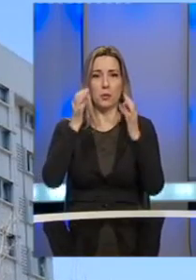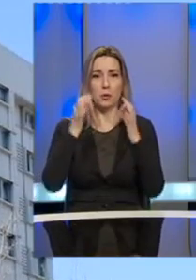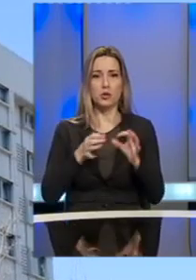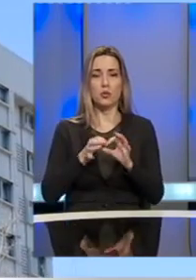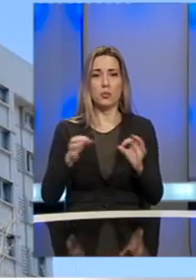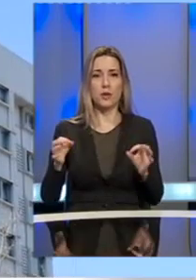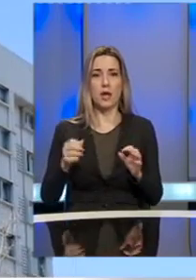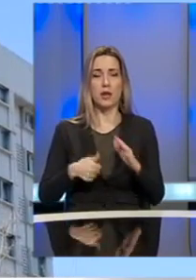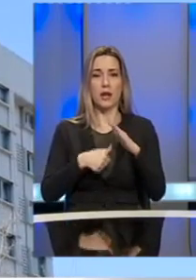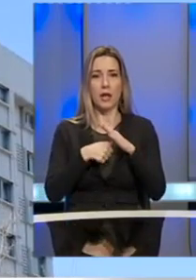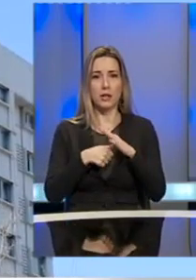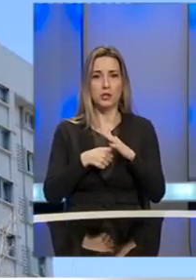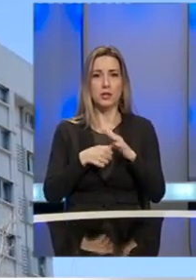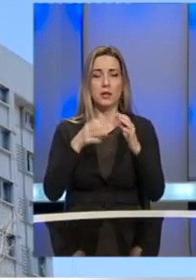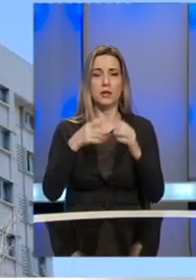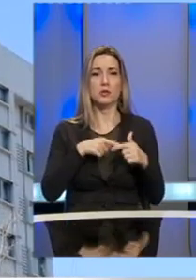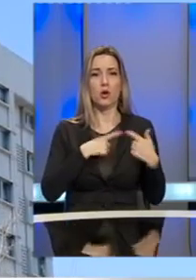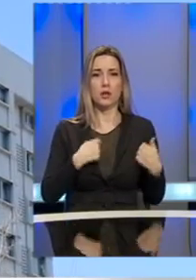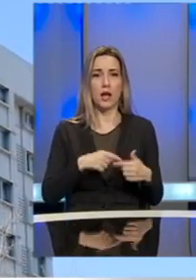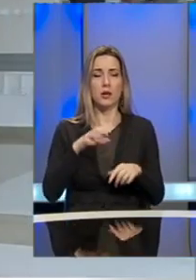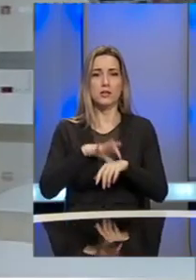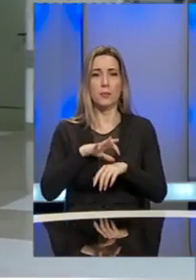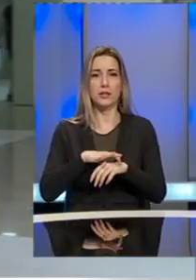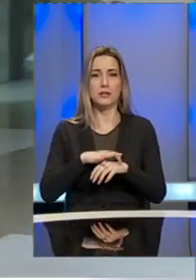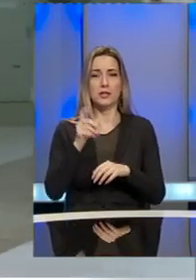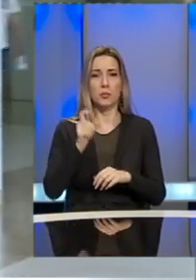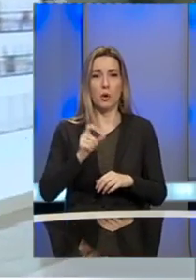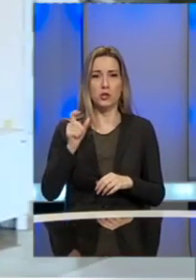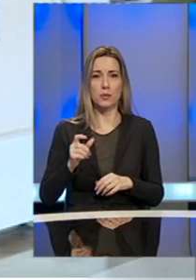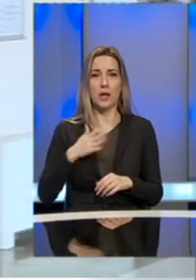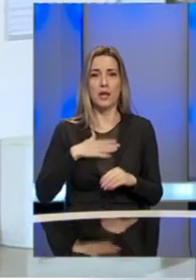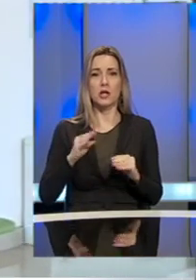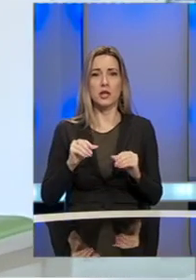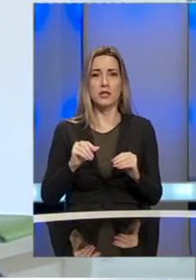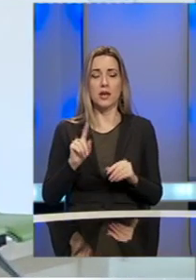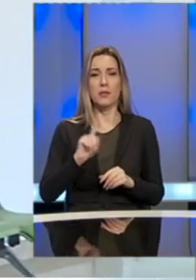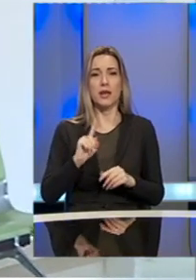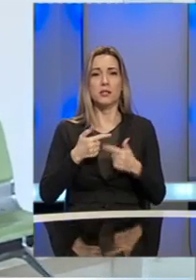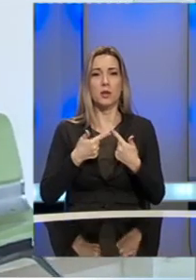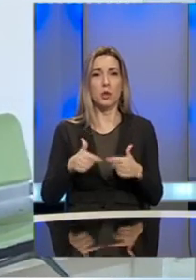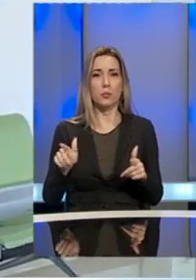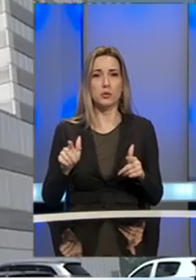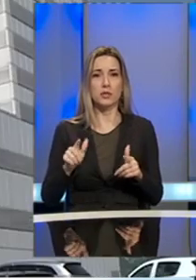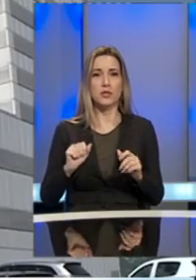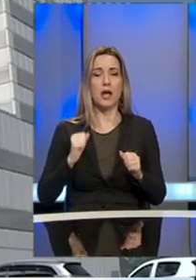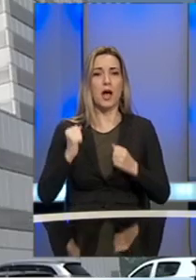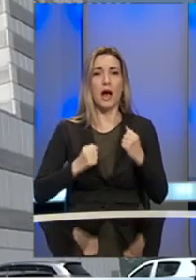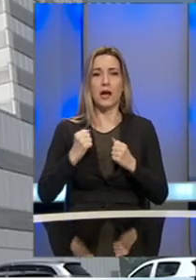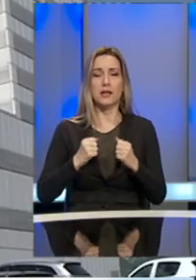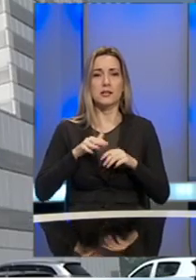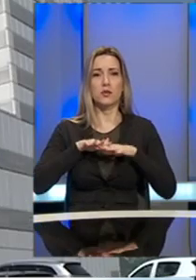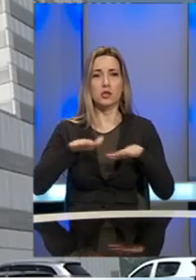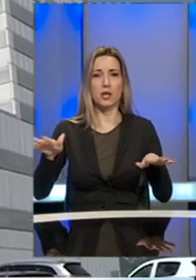mjere nadležnih, posebno ističu solidarnost sa medicinskim osobljem. Naša zemlja ne smije dopustiti agresivno širenje